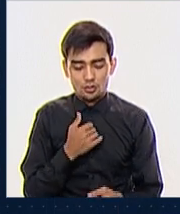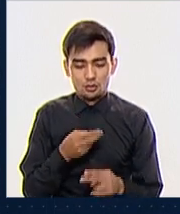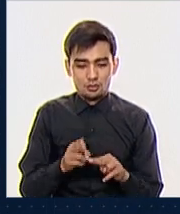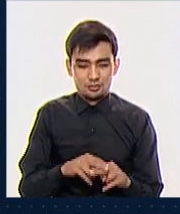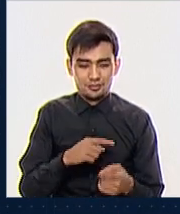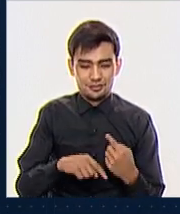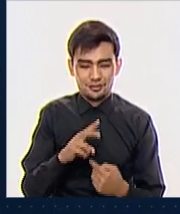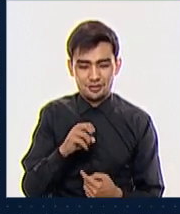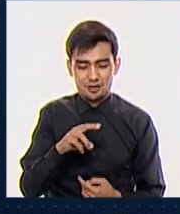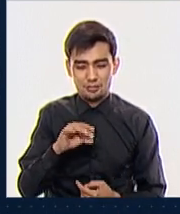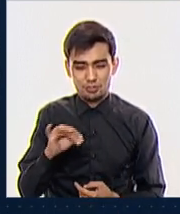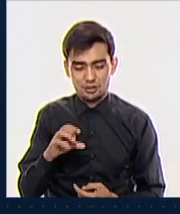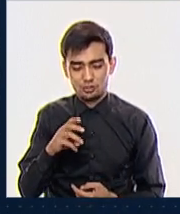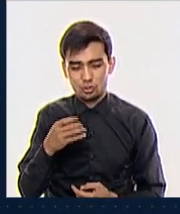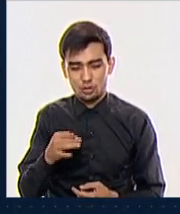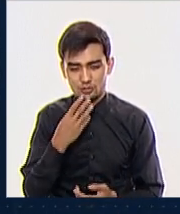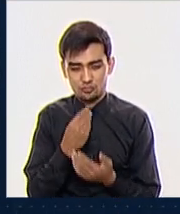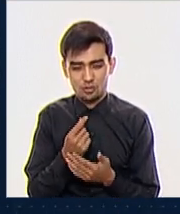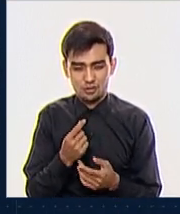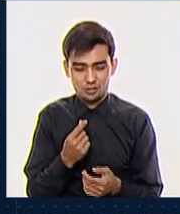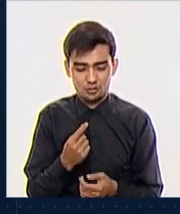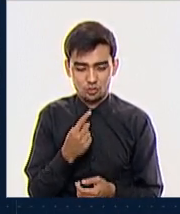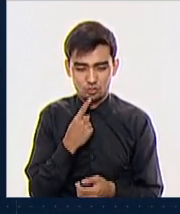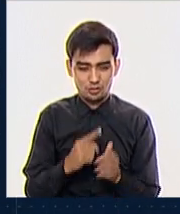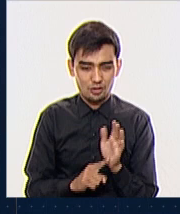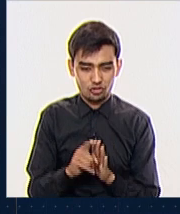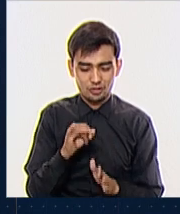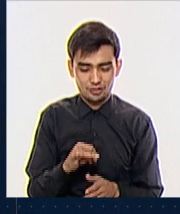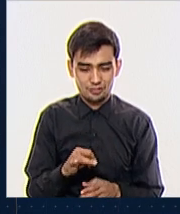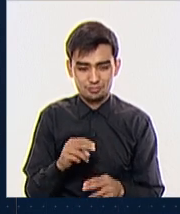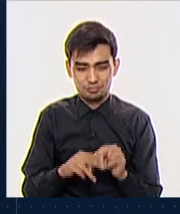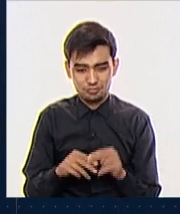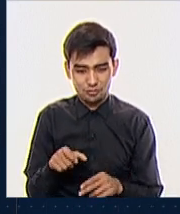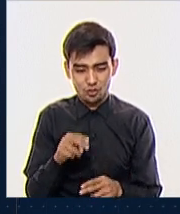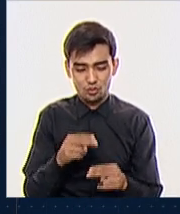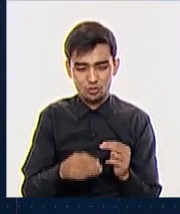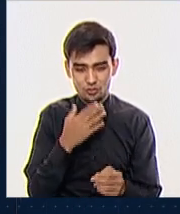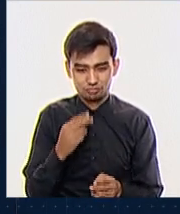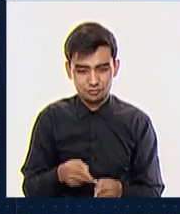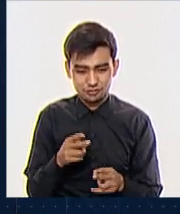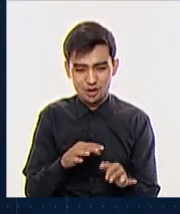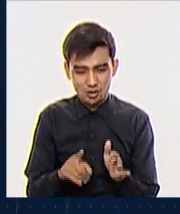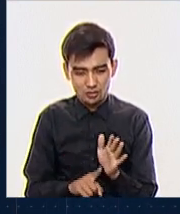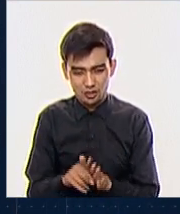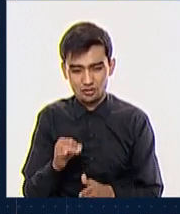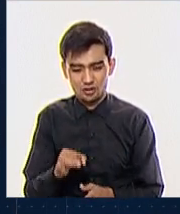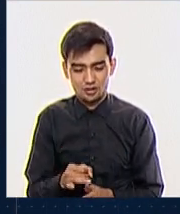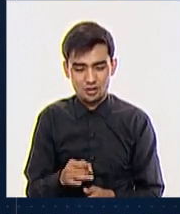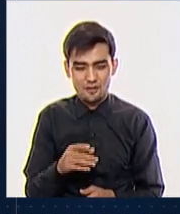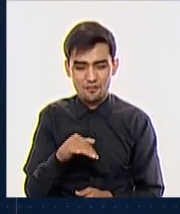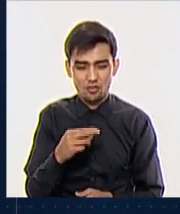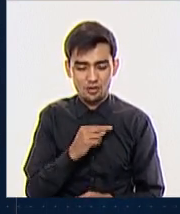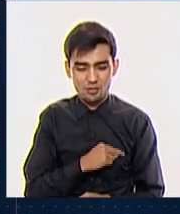«Казгестрой», там у них были финансовые трудности. У них внутри было заведено уголовное дело. Акты выполненных